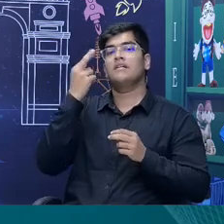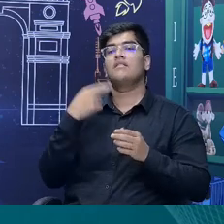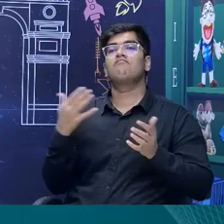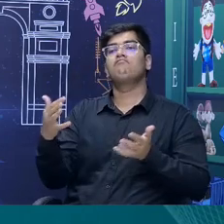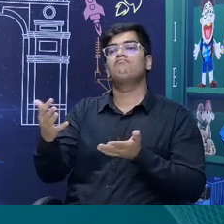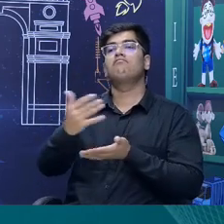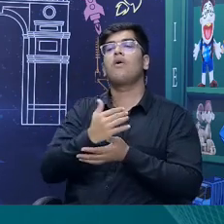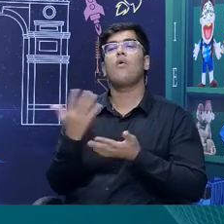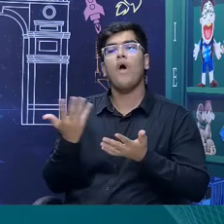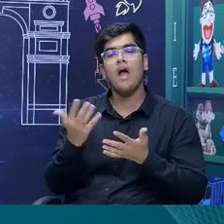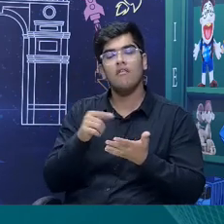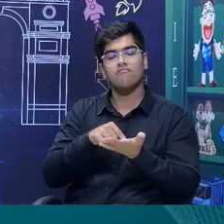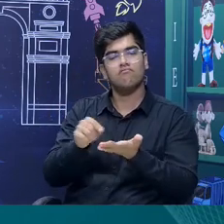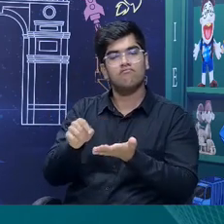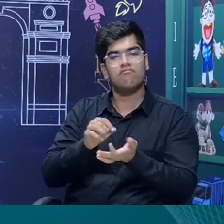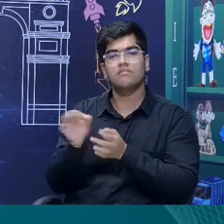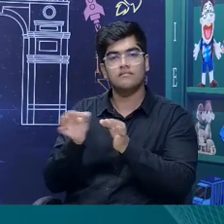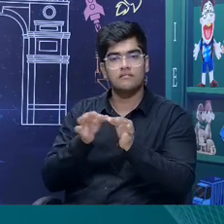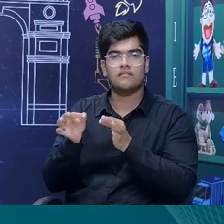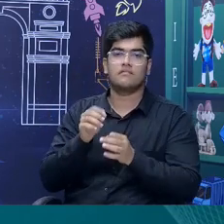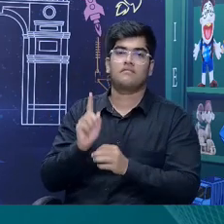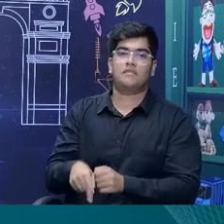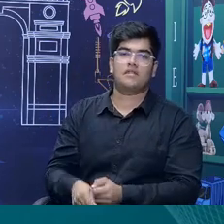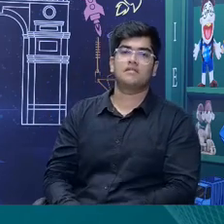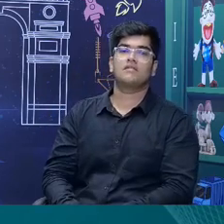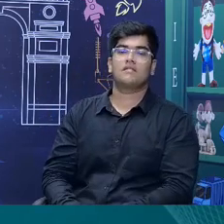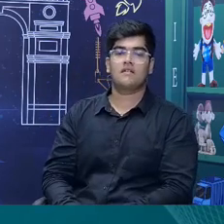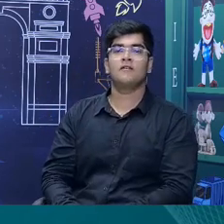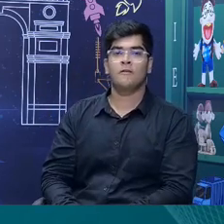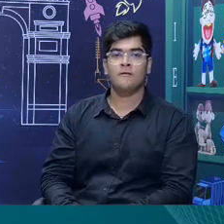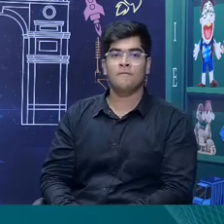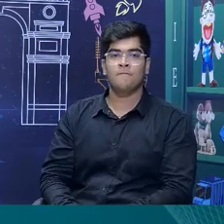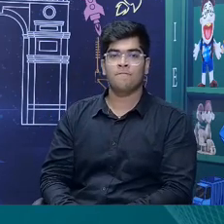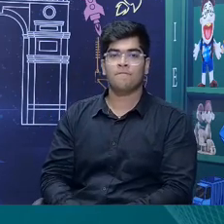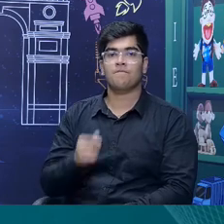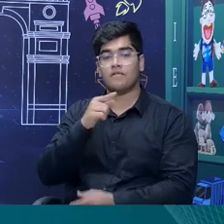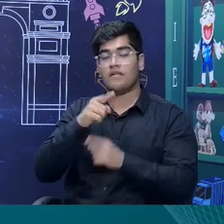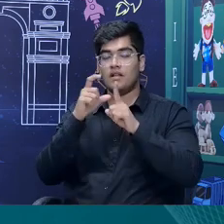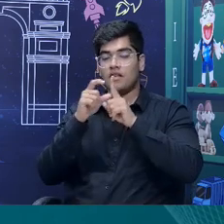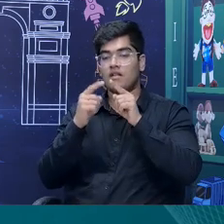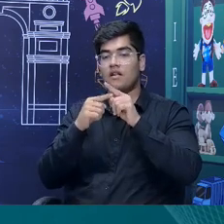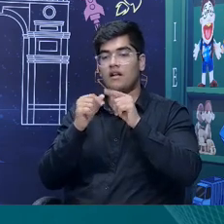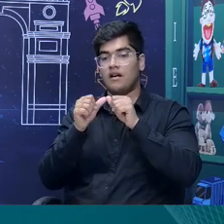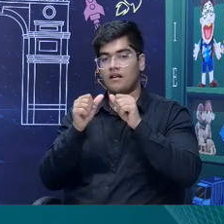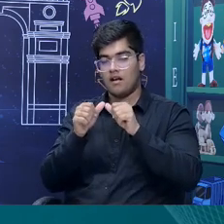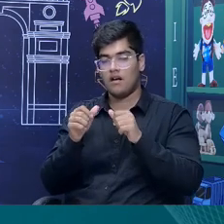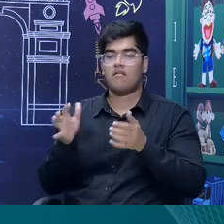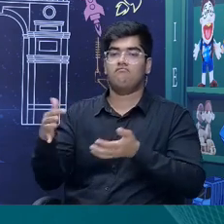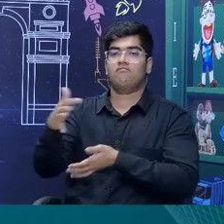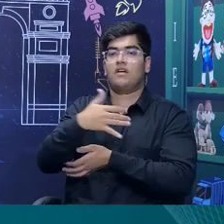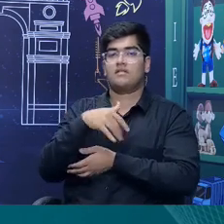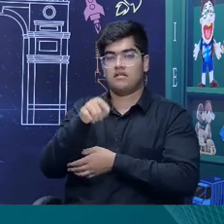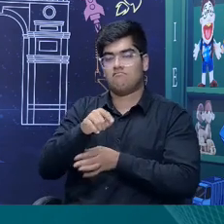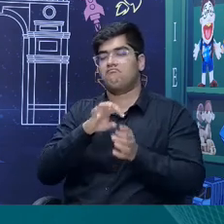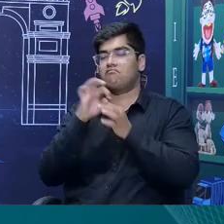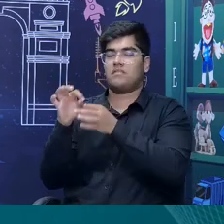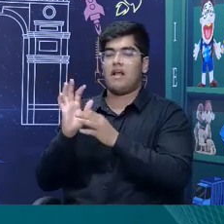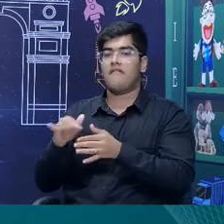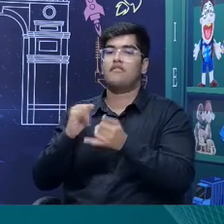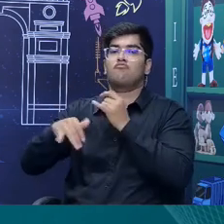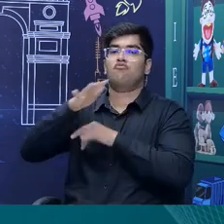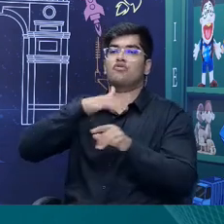एन कर रिलेशनशिप बिटवीन हो डी डाटा कलेक्शन बिल हैव एन कॉरिलेशनशिप विथ सोशल और सम